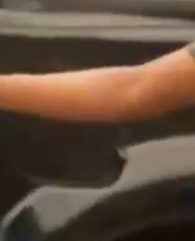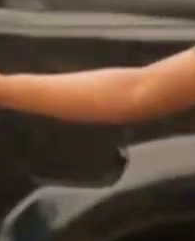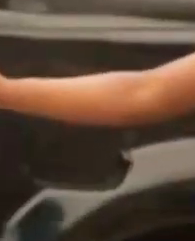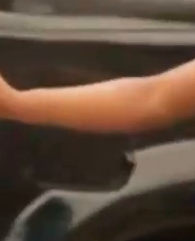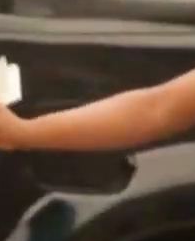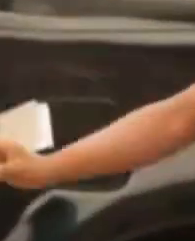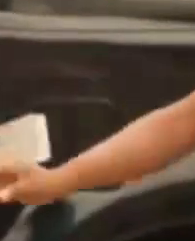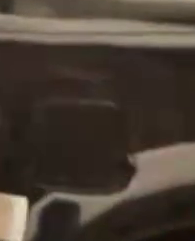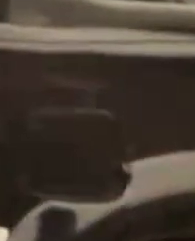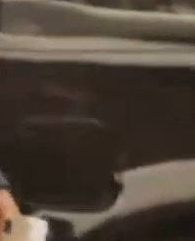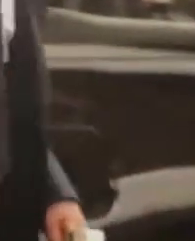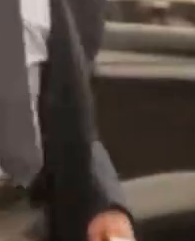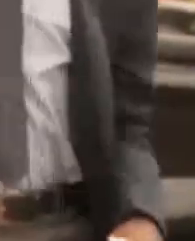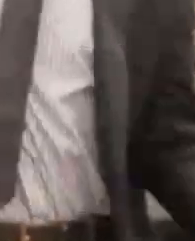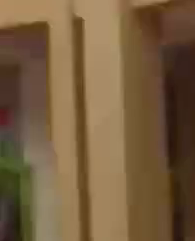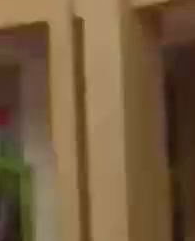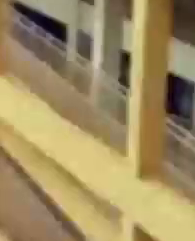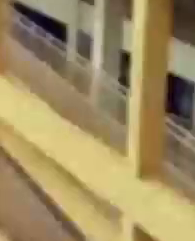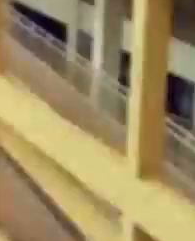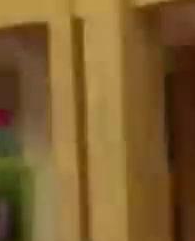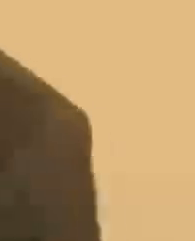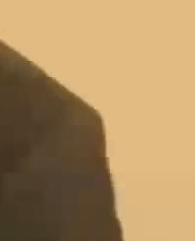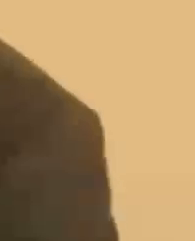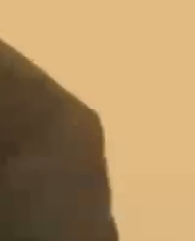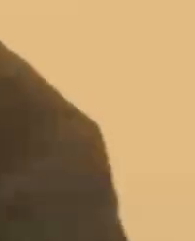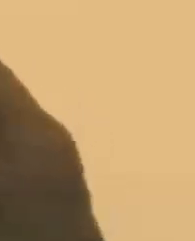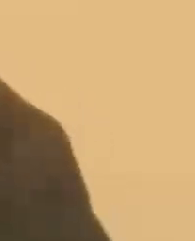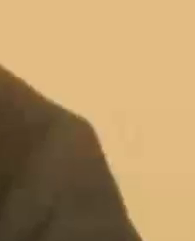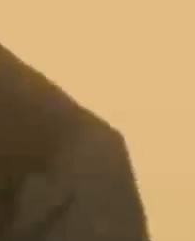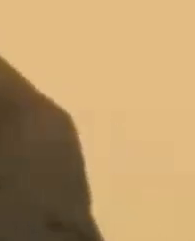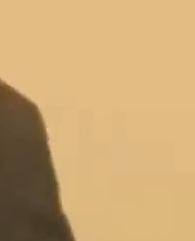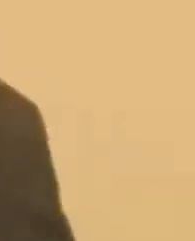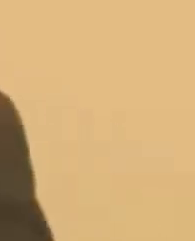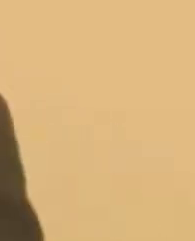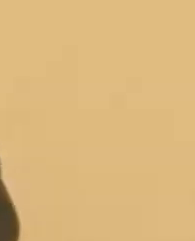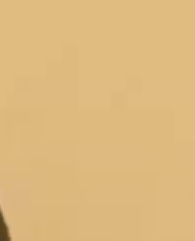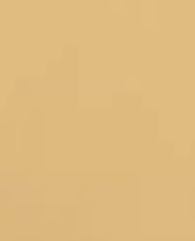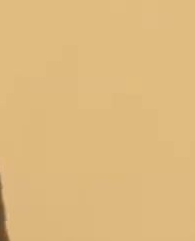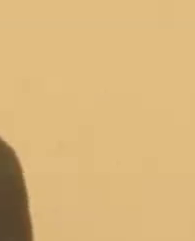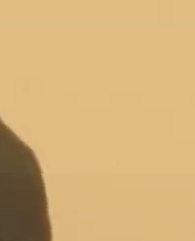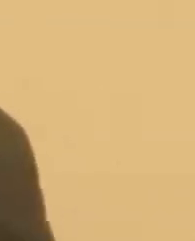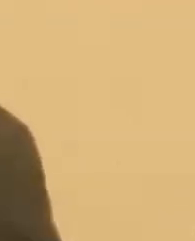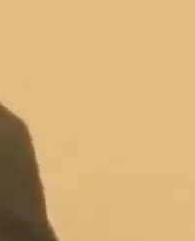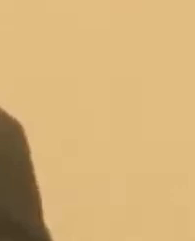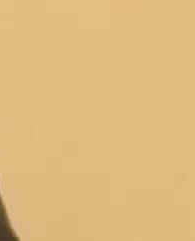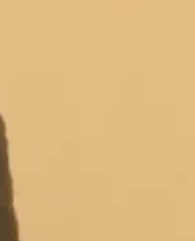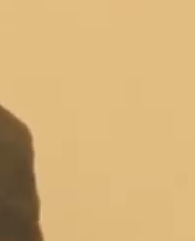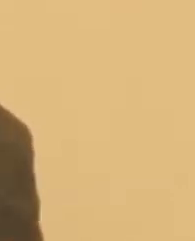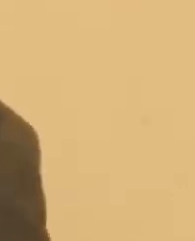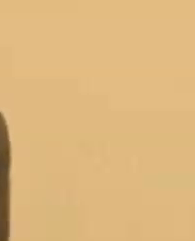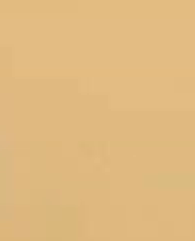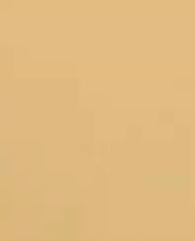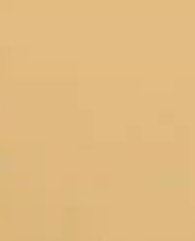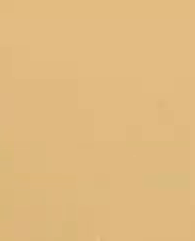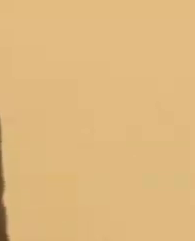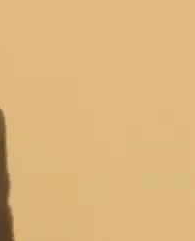nyubako nshyashya y'inkunda mahoro Modern Market. Aharebana na Iwasa. Bagane bagane makani to yose yose yose kabisa.